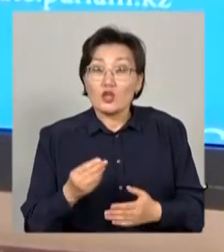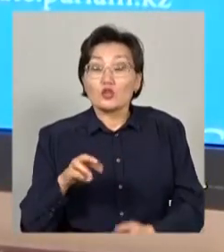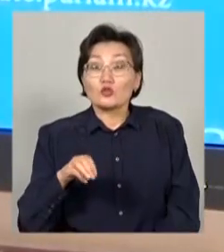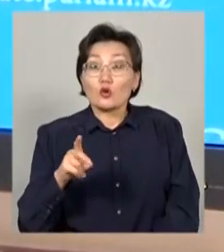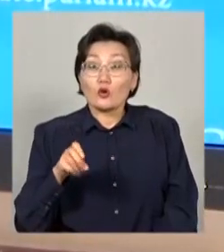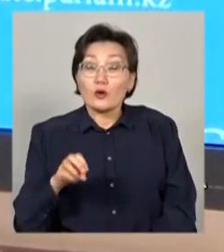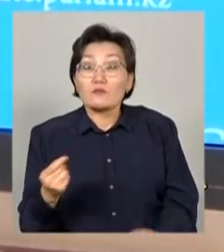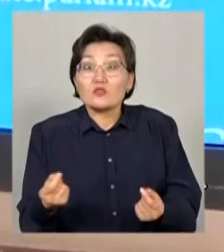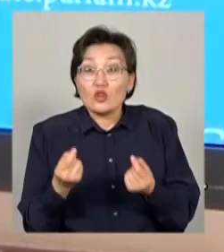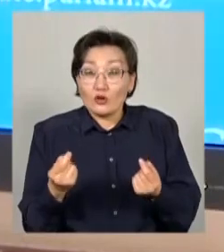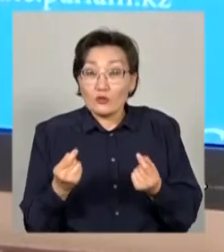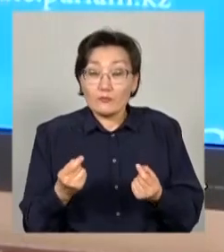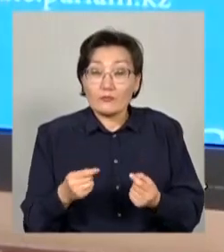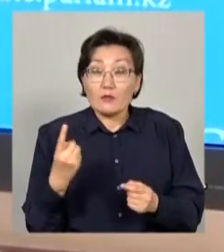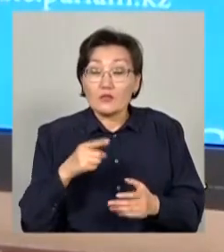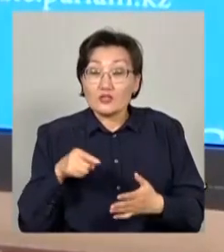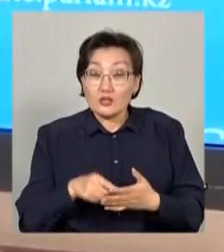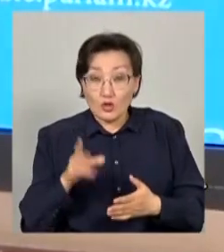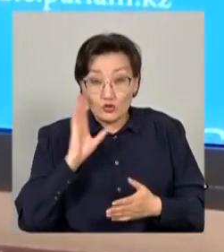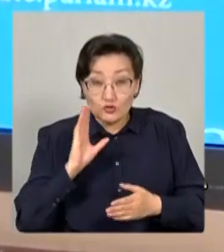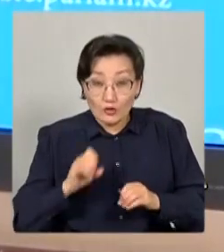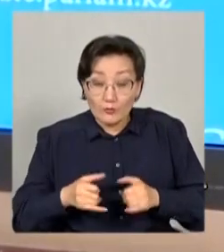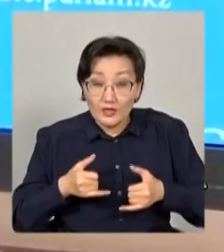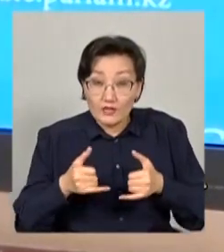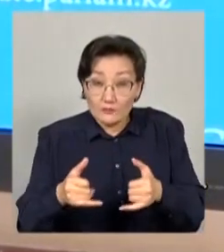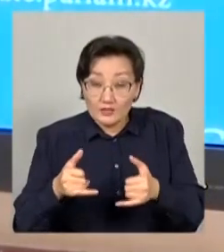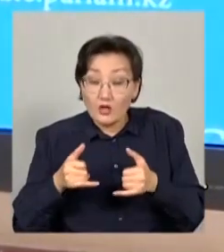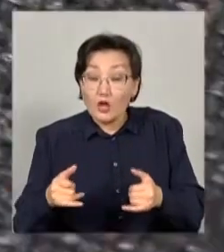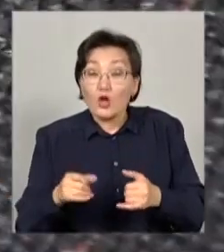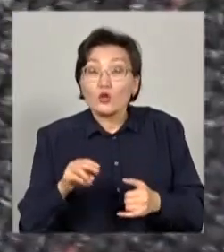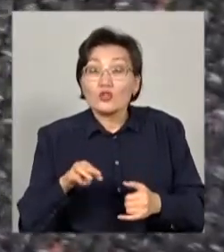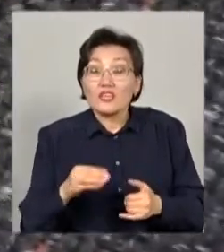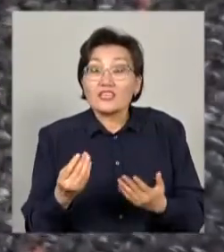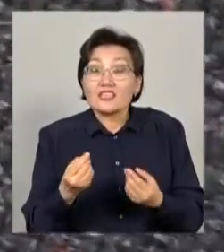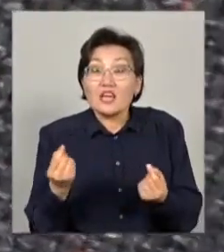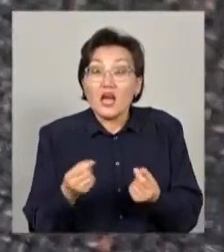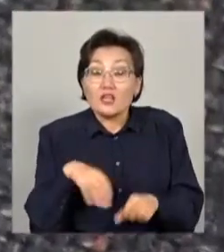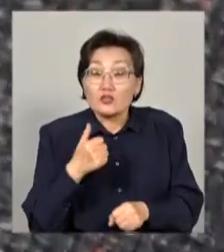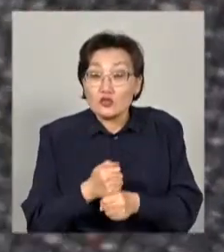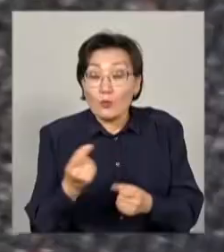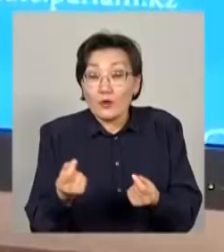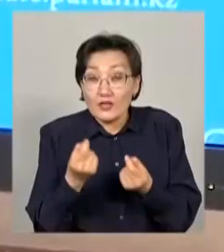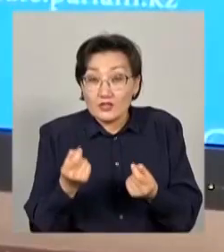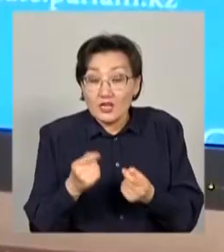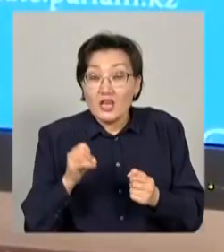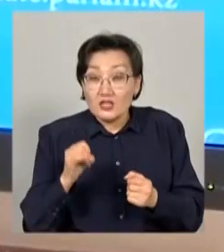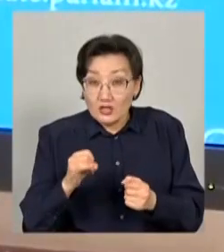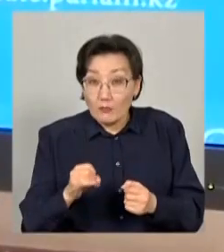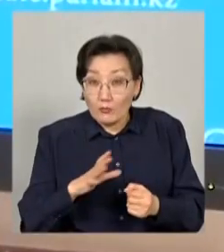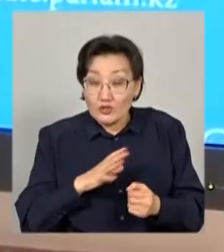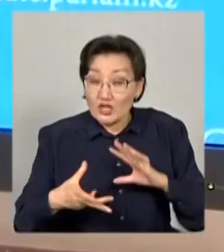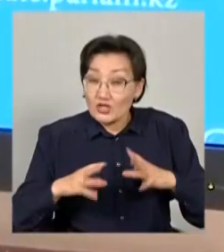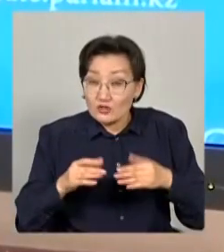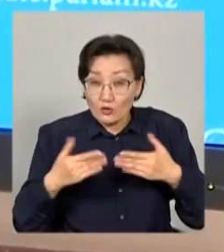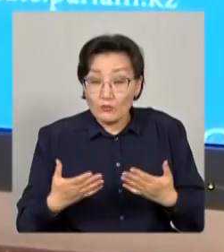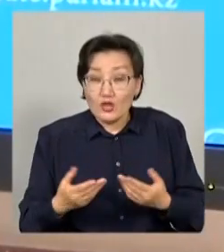ғой. Ол біз не су берейік, оныңға гербицид берейік, бірақ тұқым жаман болса, ол нәтижесі болмайды. Тұқым жаман болса, сіз